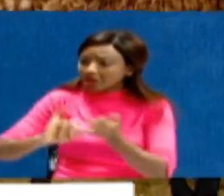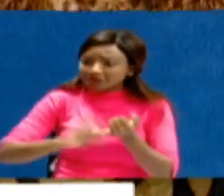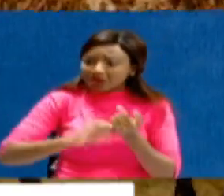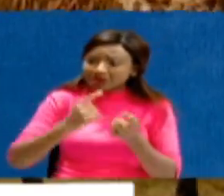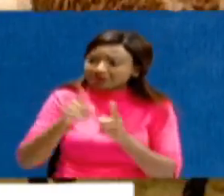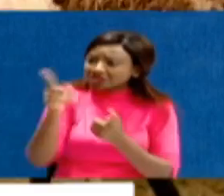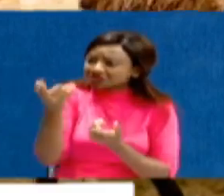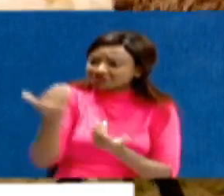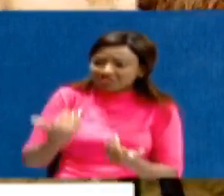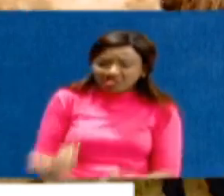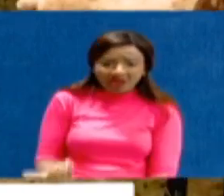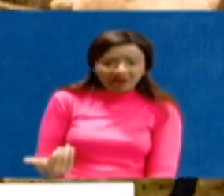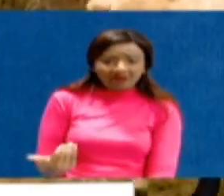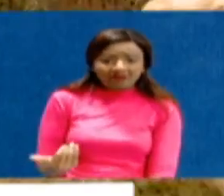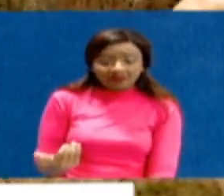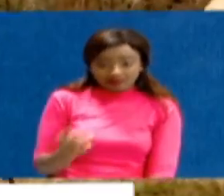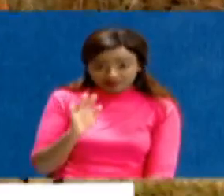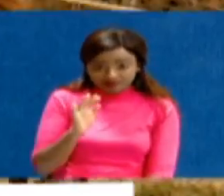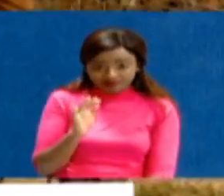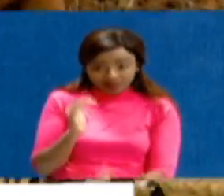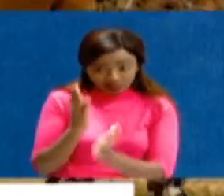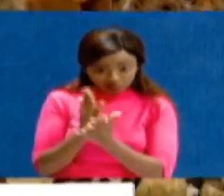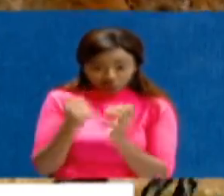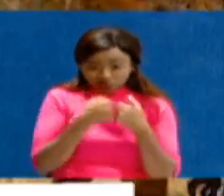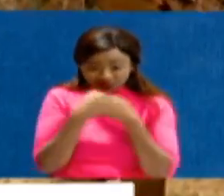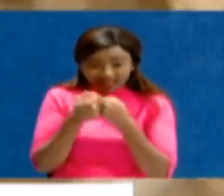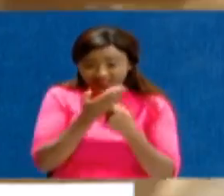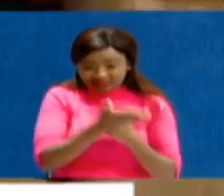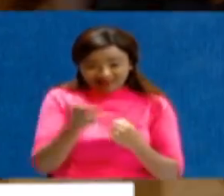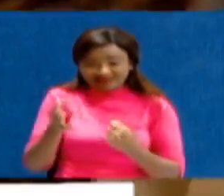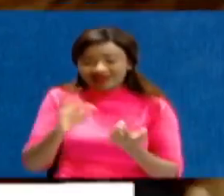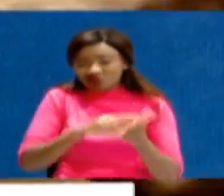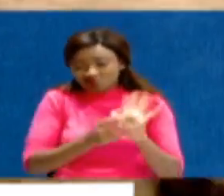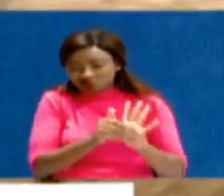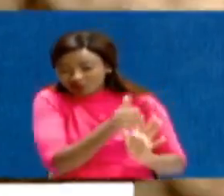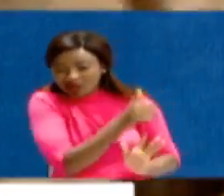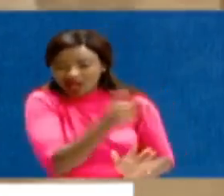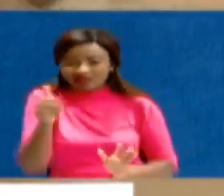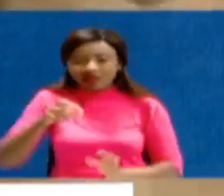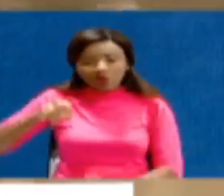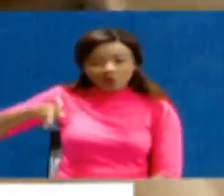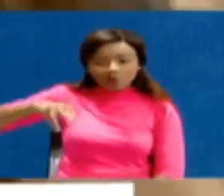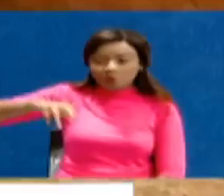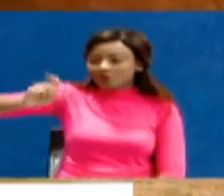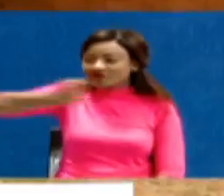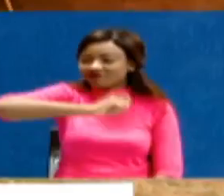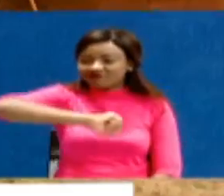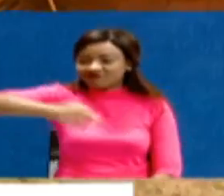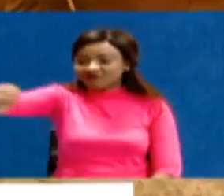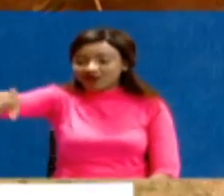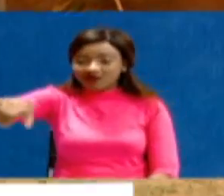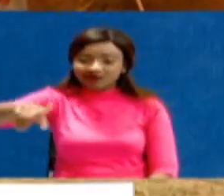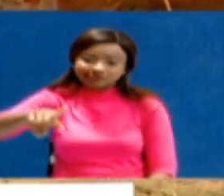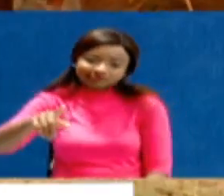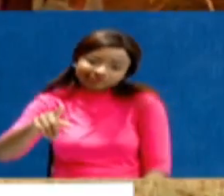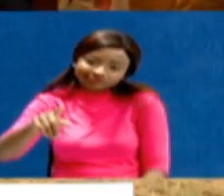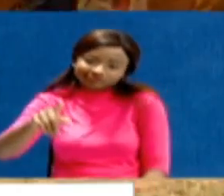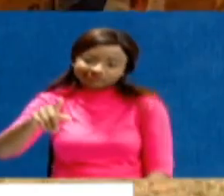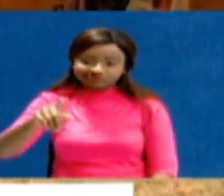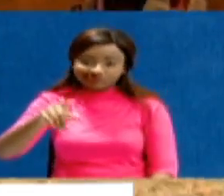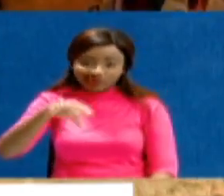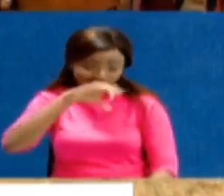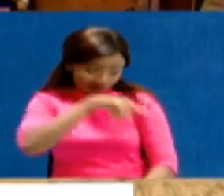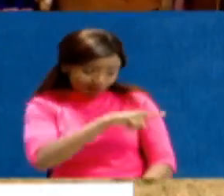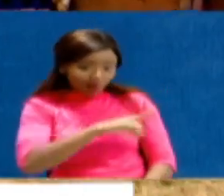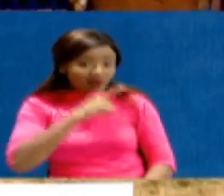Mbali na kukabiliana na changamoto za kutembea kilomita kadhaa kabla ya kufika shuleni alikokuwa akisomea, alizoa alama ya B+ katika mitihani ya